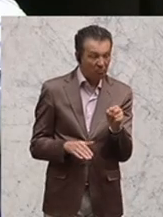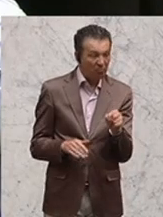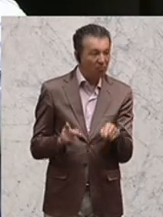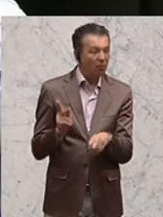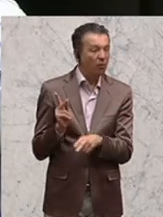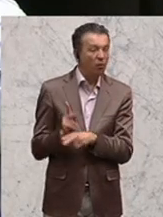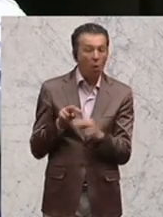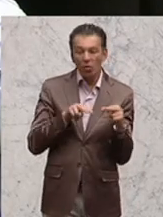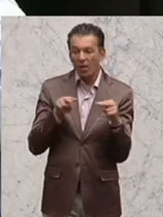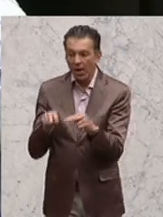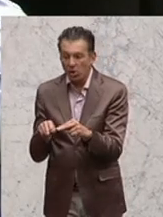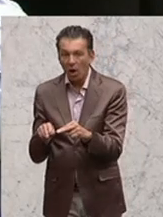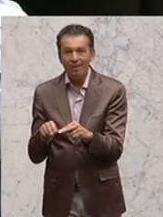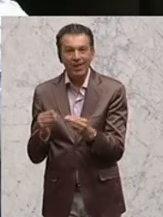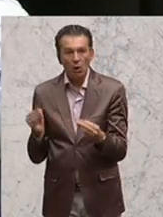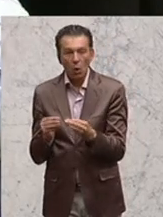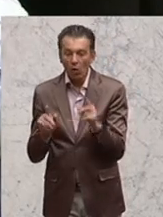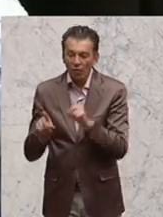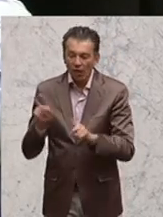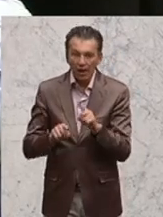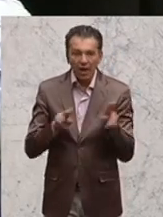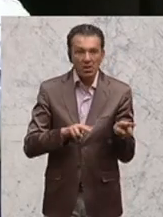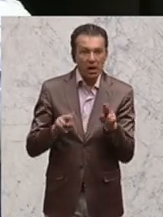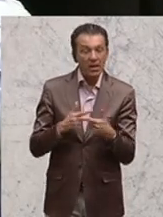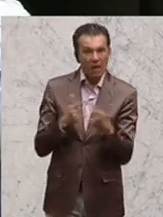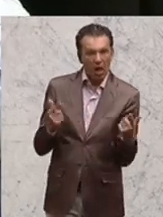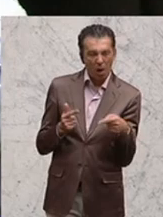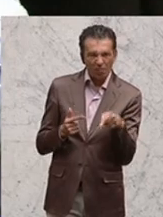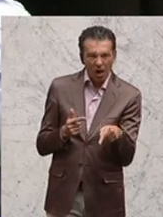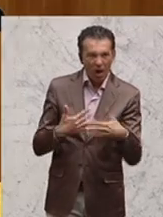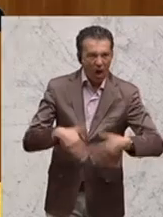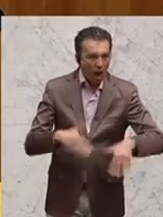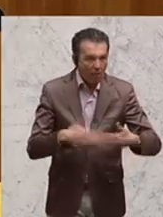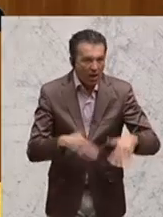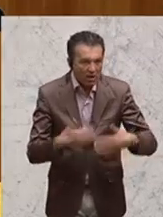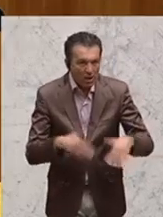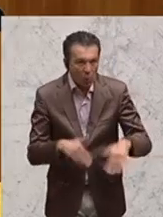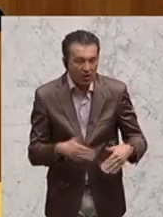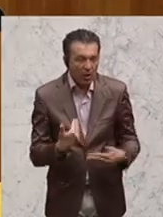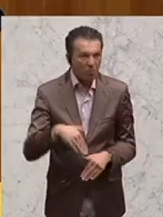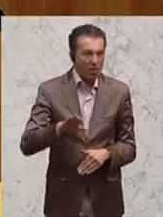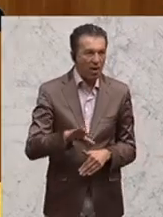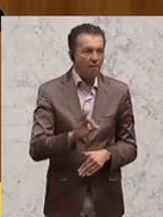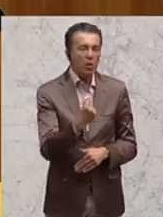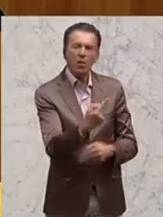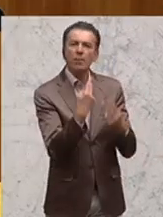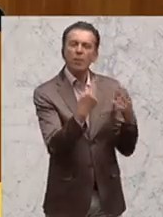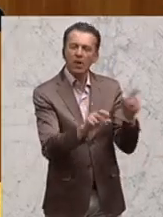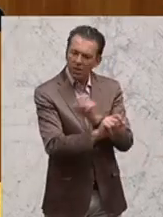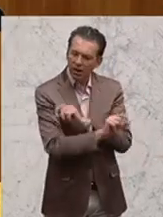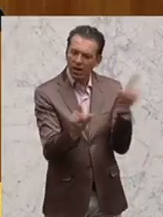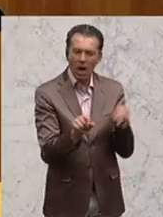Konteneinschau bei begründetem Verdacht mit richterlicher Genehmigung befeuert Arbeitslosigkeit. Um was Ihnen geht, ist ganz klar.